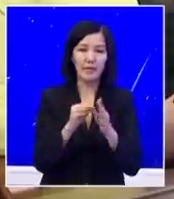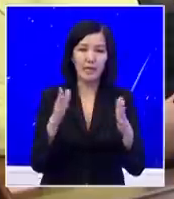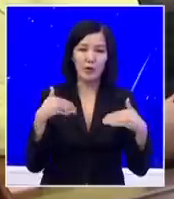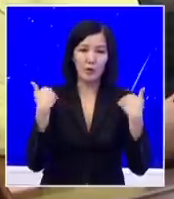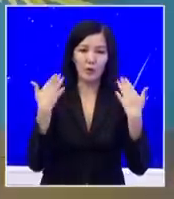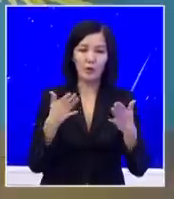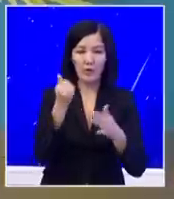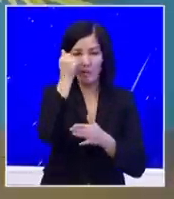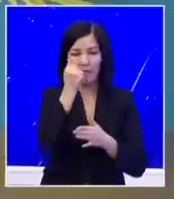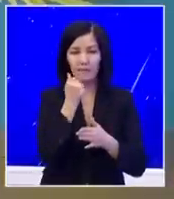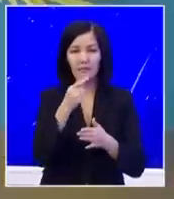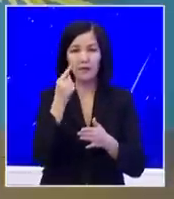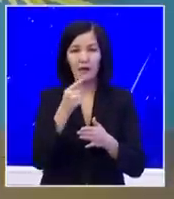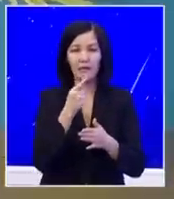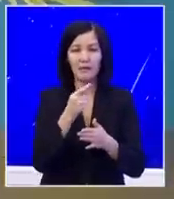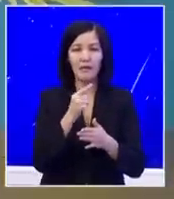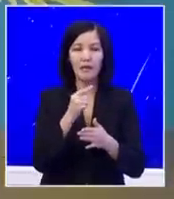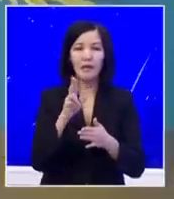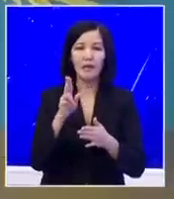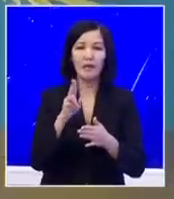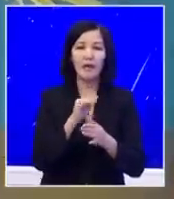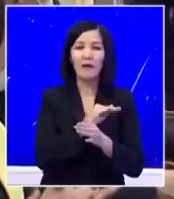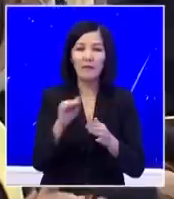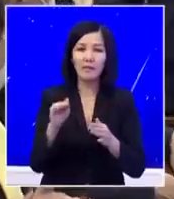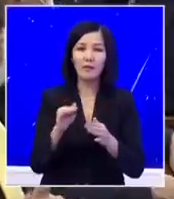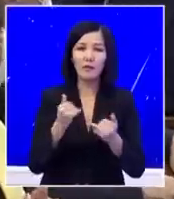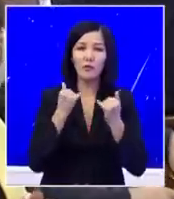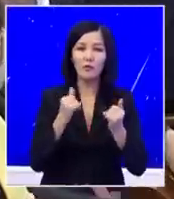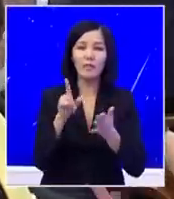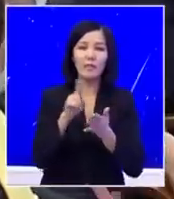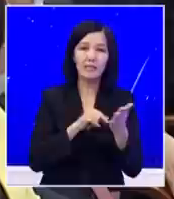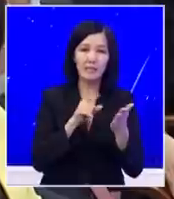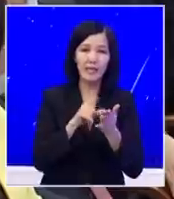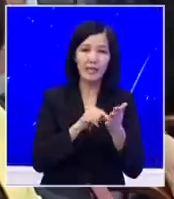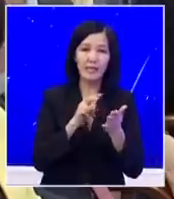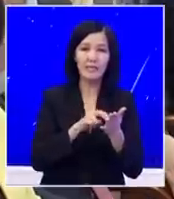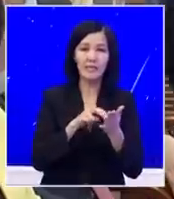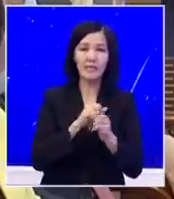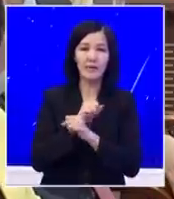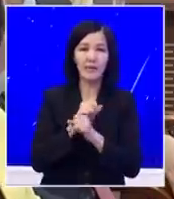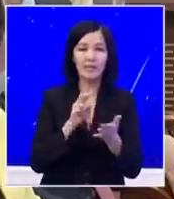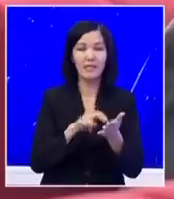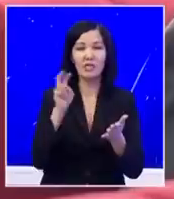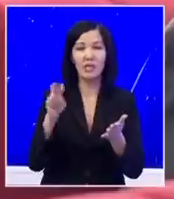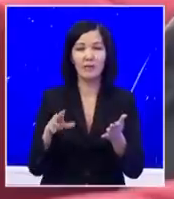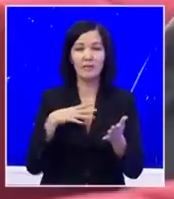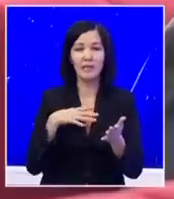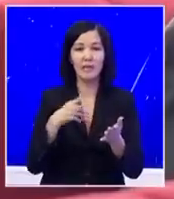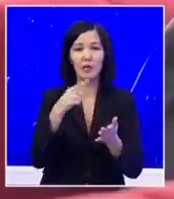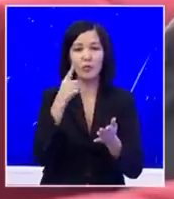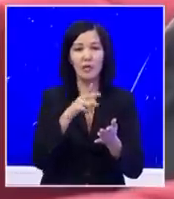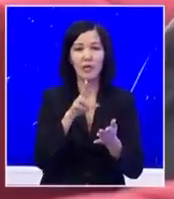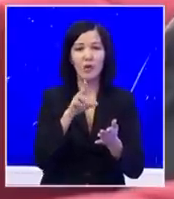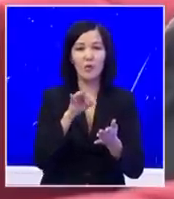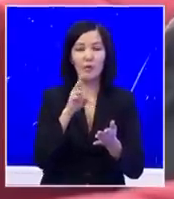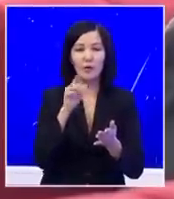құттықтап, алғысын айтты. Біліктен машыны ресми түрде құрметті зейнетіне, зейнеттік демалысына шығарып салды. Айта кету